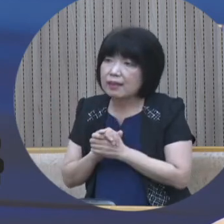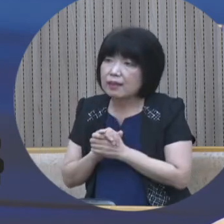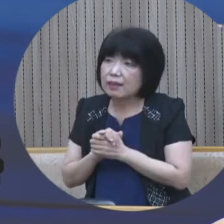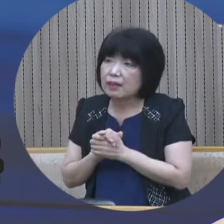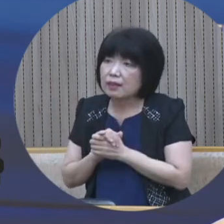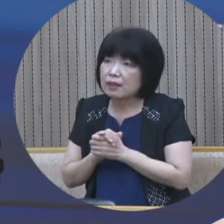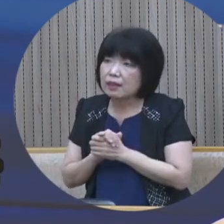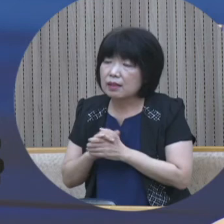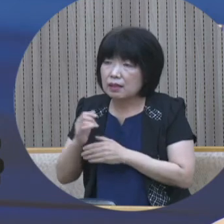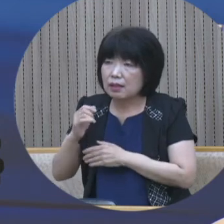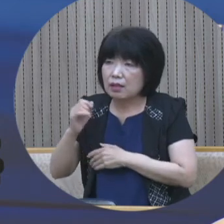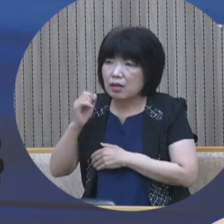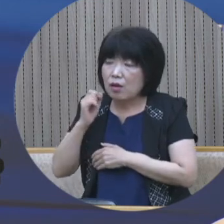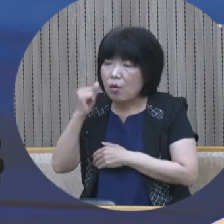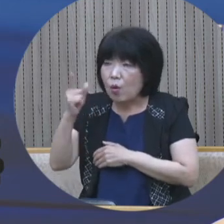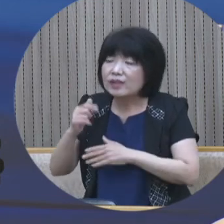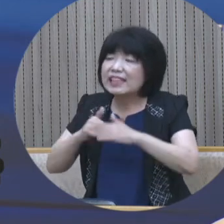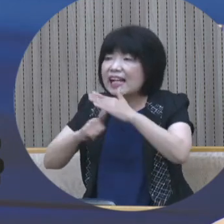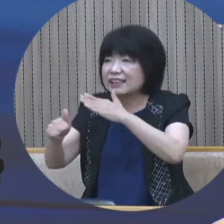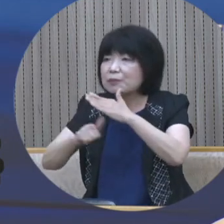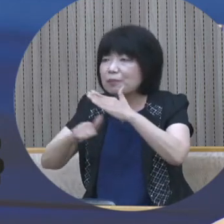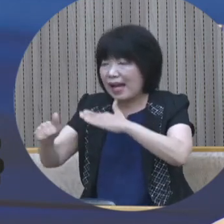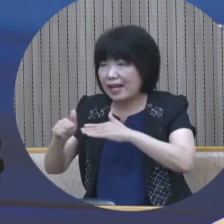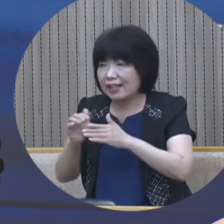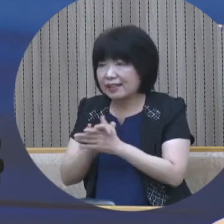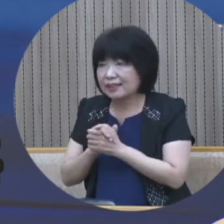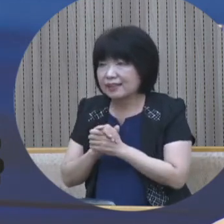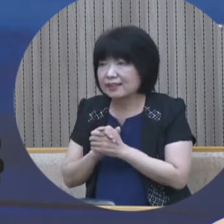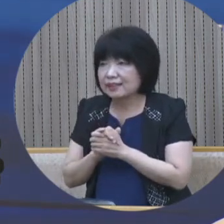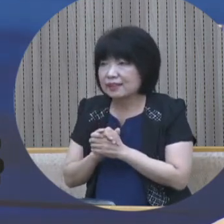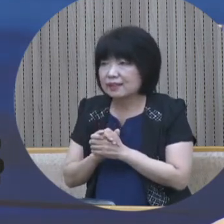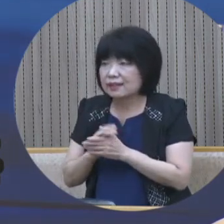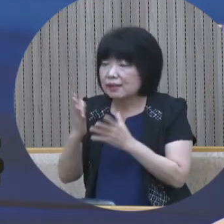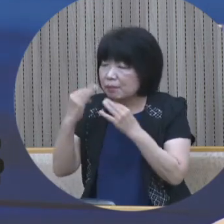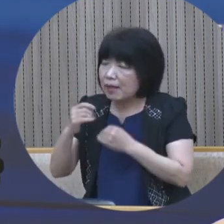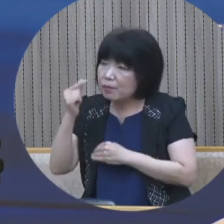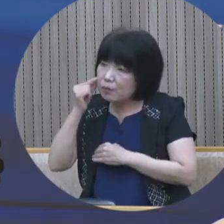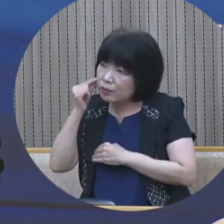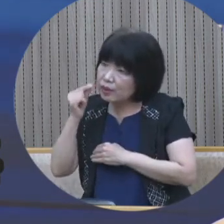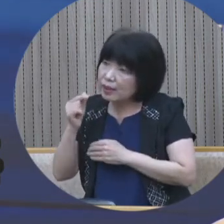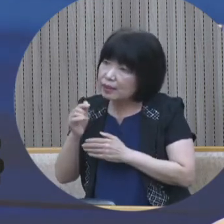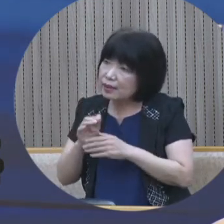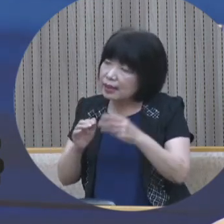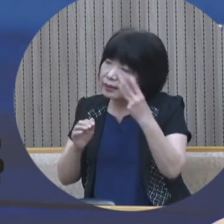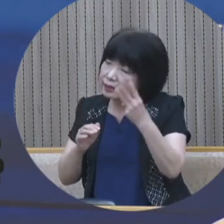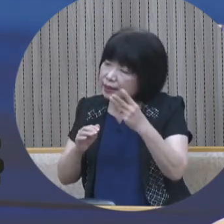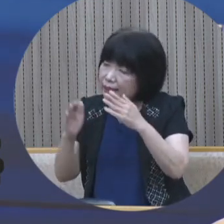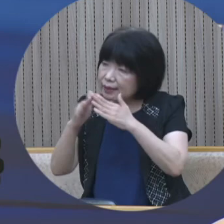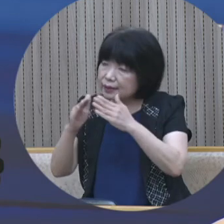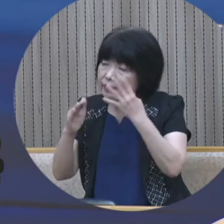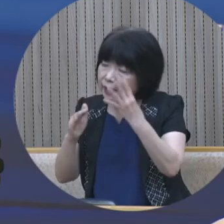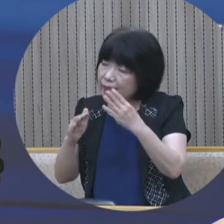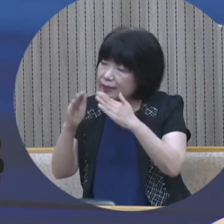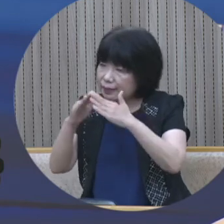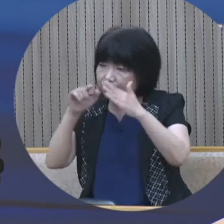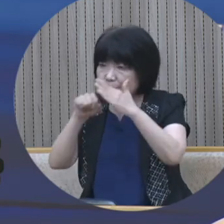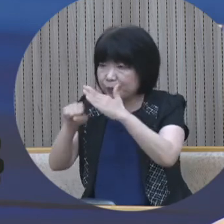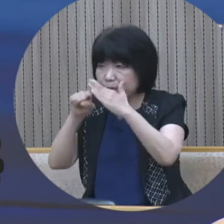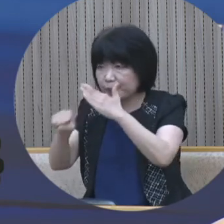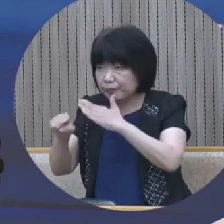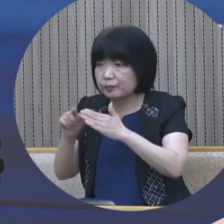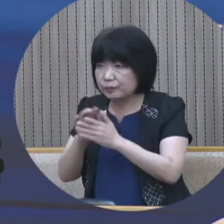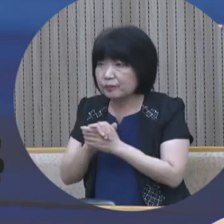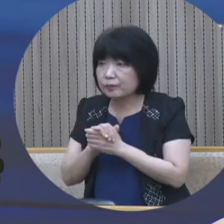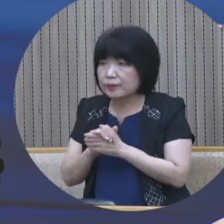이 월삭 신방을 했어요. 신방을 했는데 많이 하지는 못하고 한 3가정, 4가정 정도 했어요. 기업을